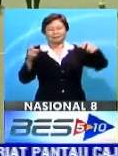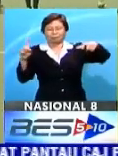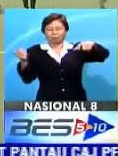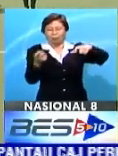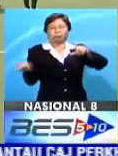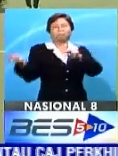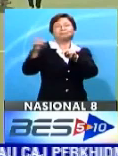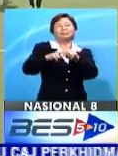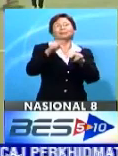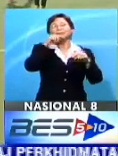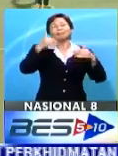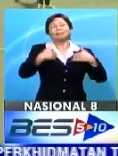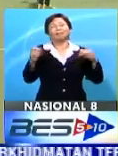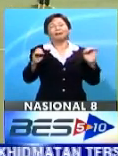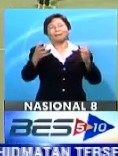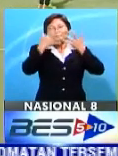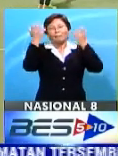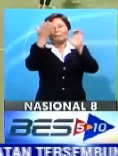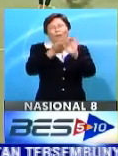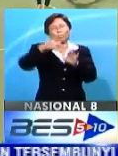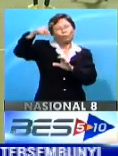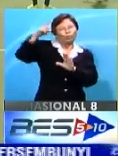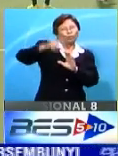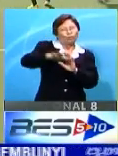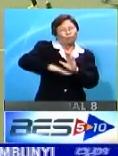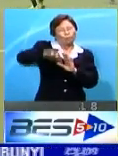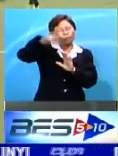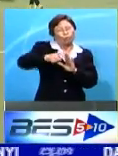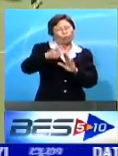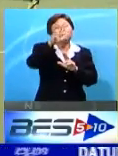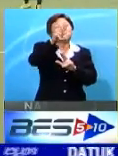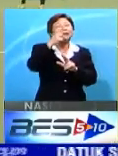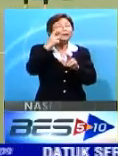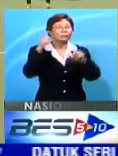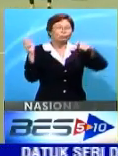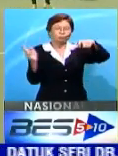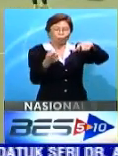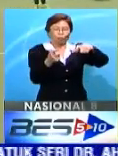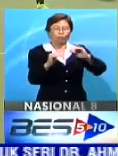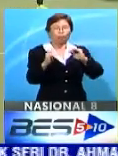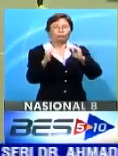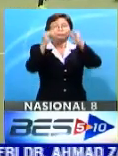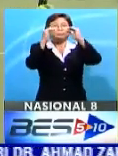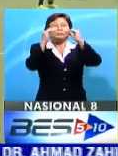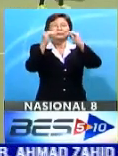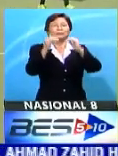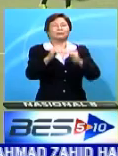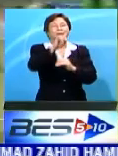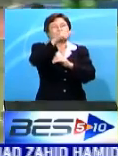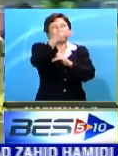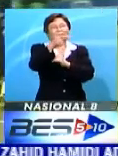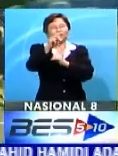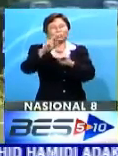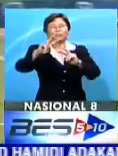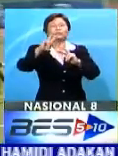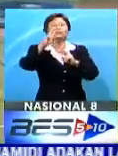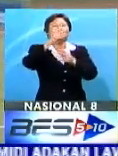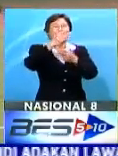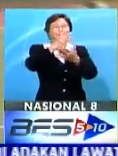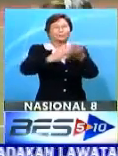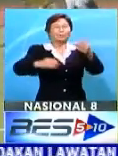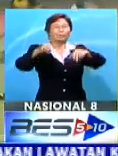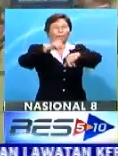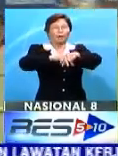tambahan di lakar Maybank yang memerlukan sekurang-kurangnya 3 gol untuk mengikat kedudukan. THT menamatkan separuh akhir kedua dengan kemenangan